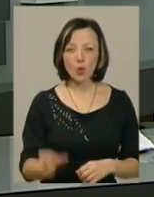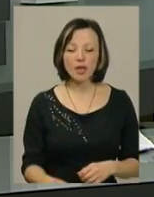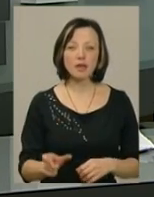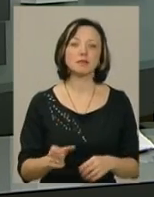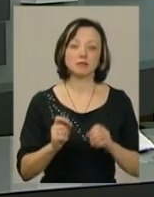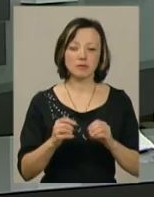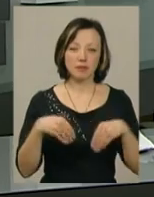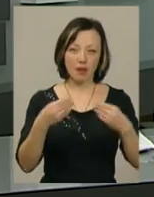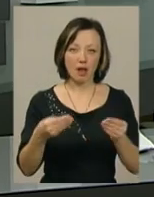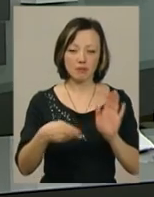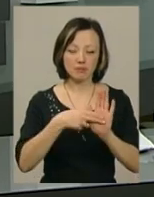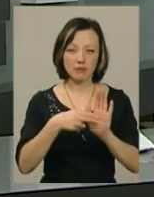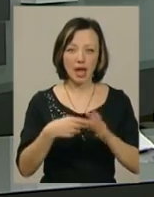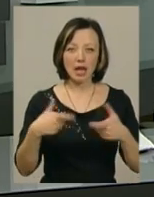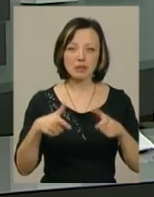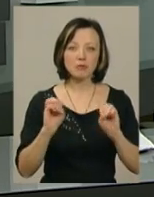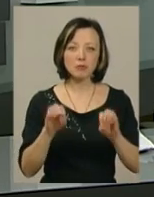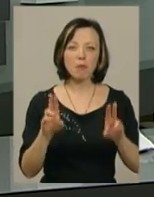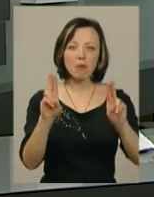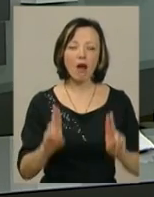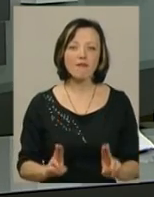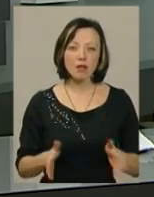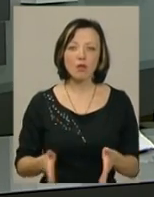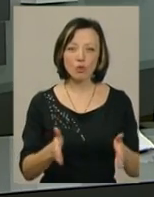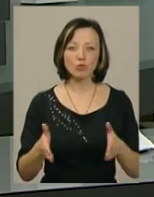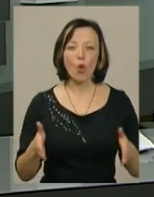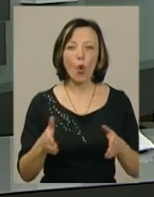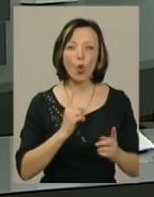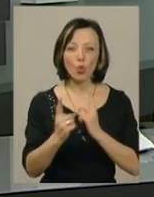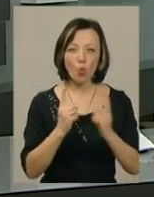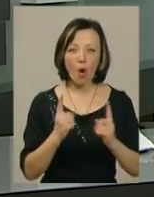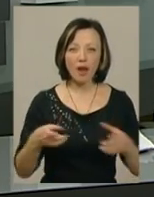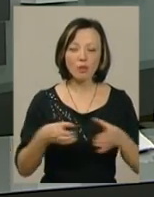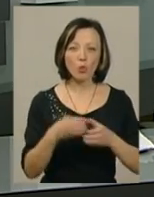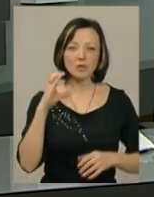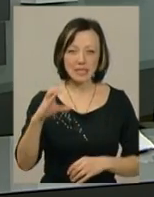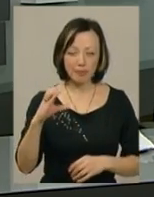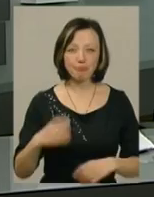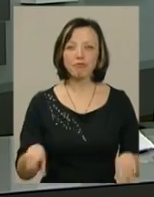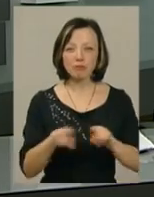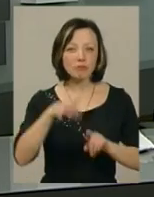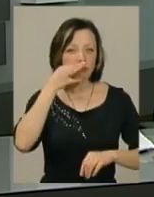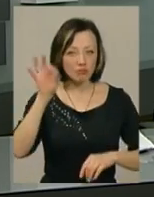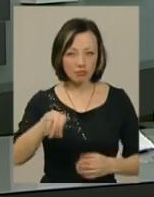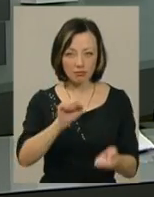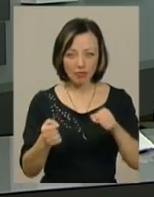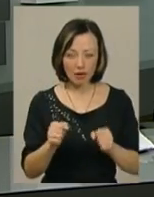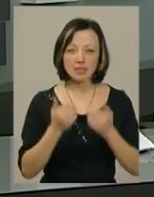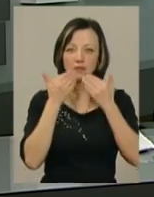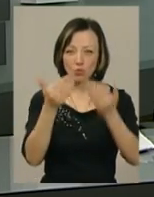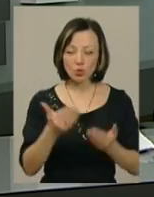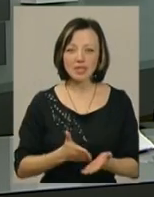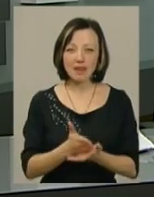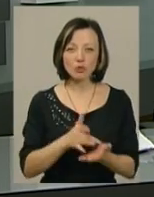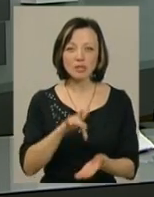які складали теоретичний екзамен з правил дорожнього руху на категорію «С», а також водіям з досвідом, котрі сьогодні звернулися до регіонального